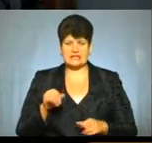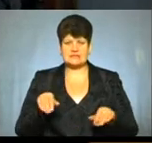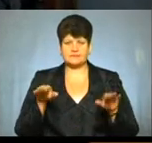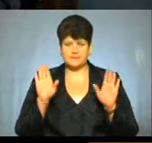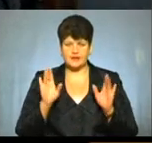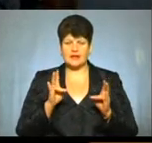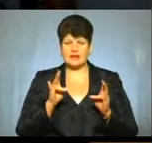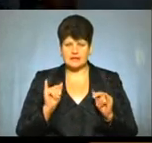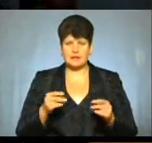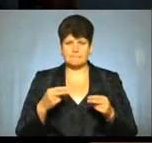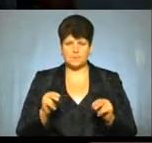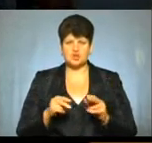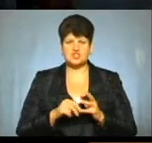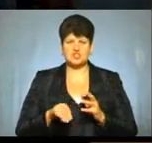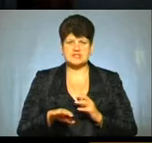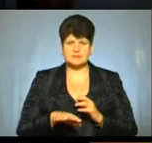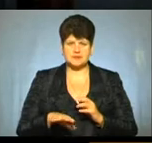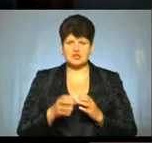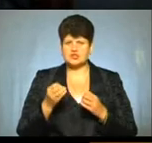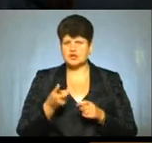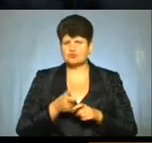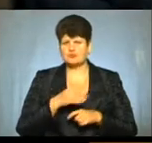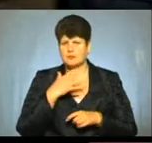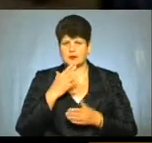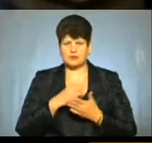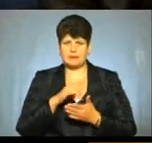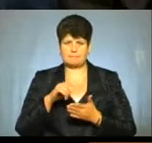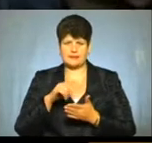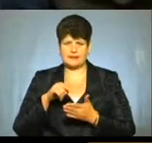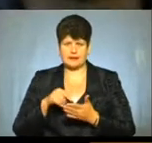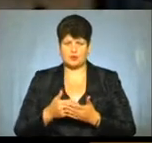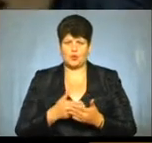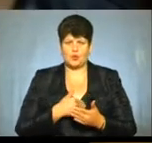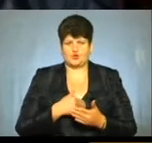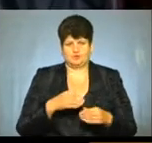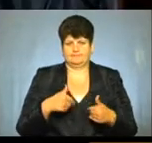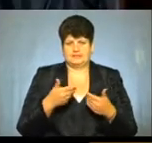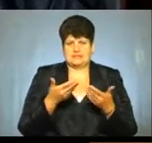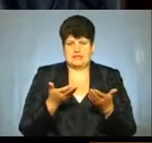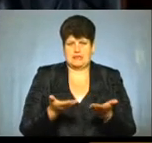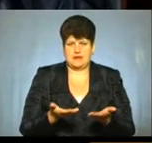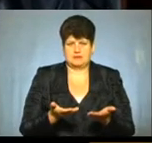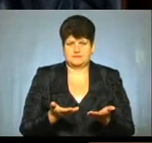капітуляції, ні продажі землі. І ще дуже багато є питань, які хочемо задати